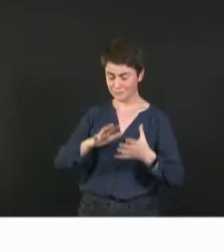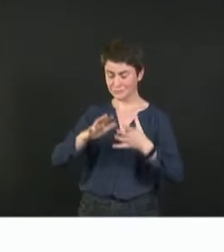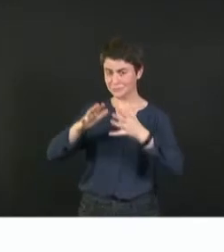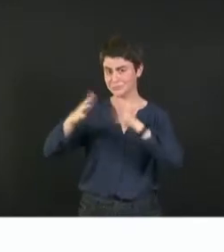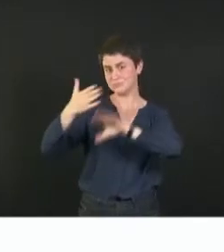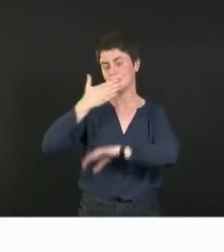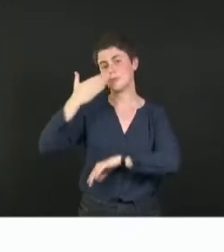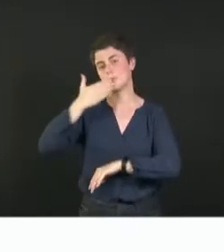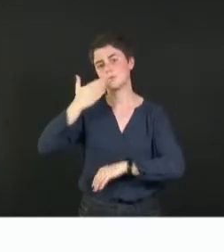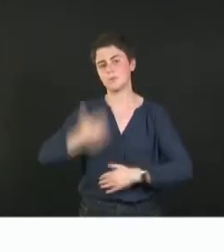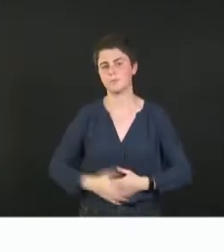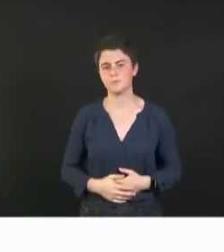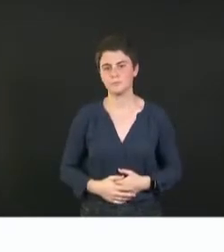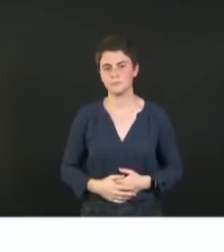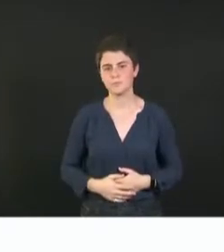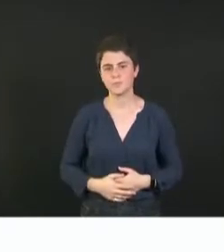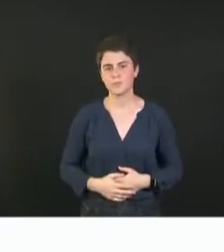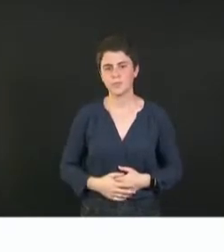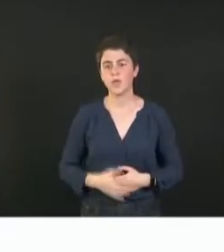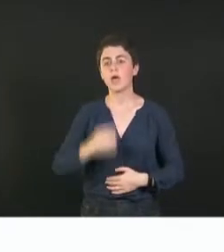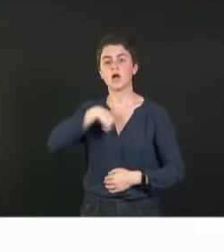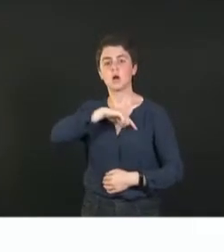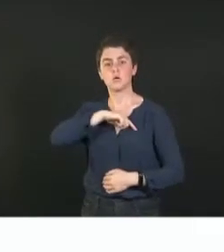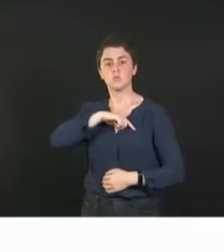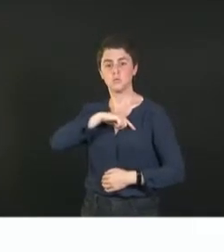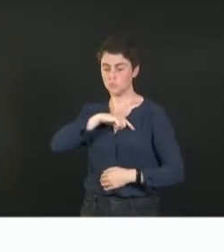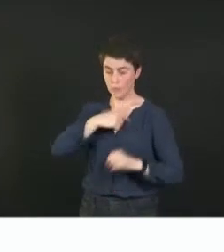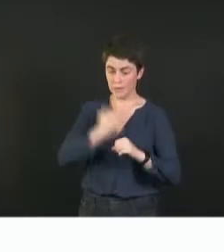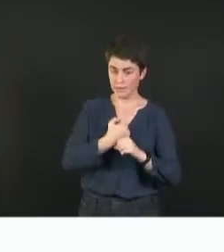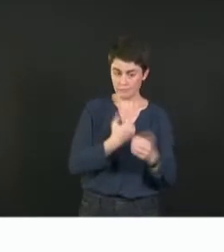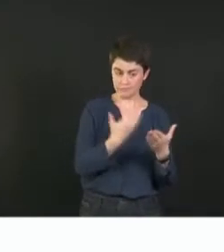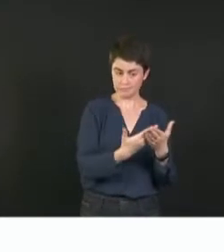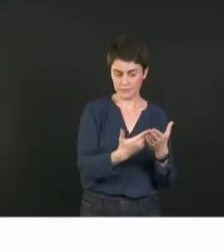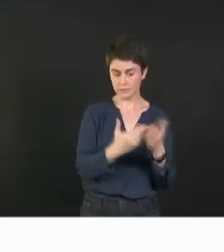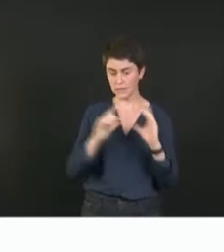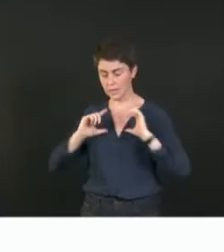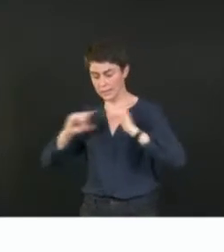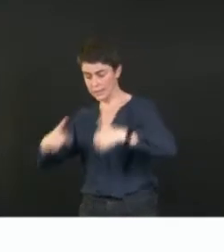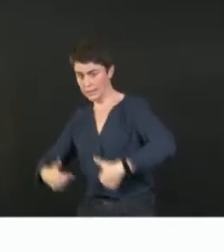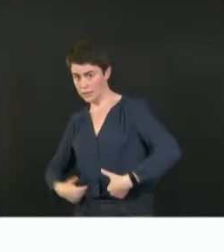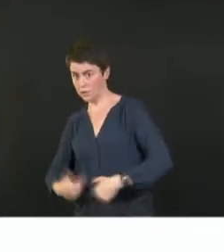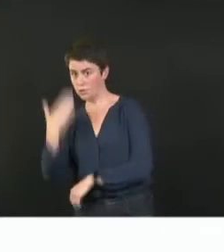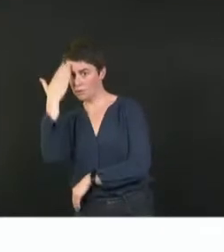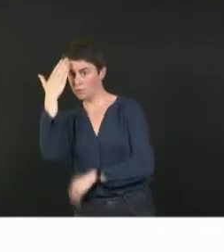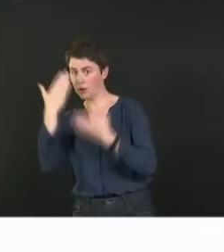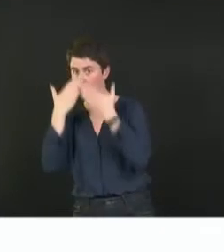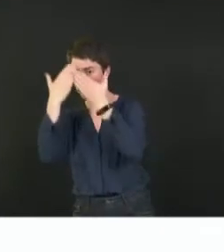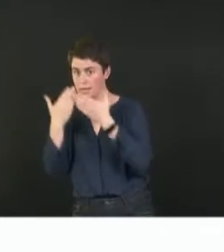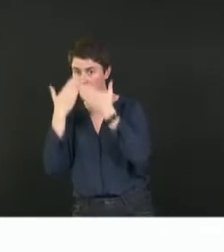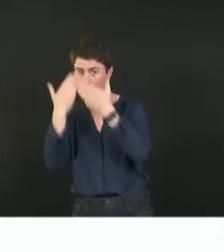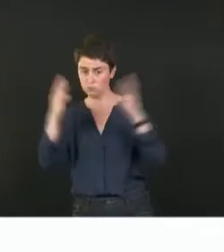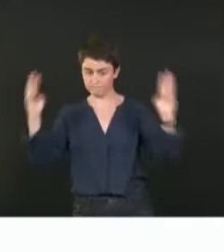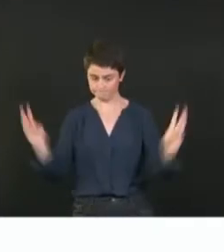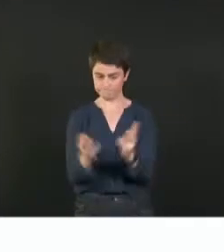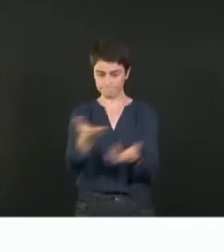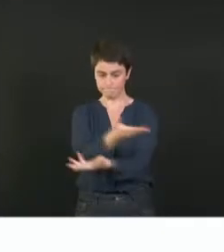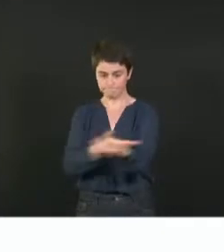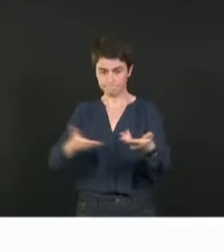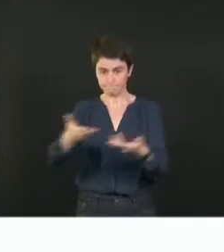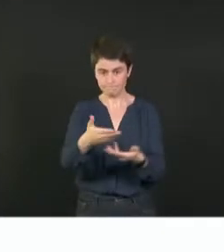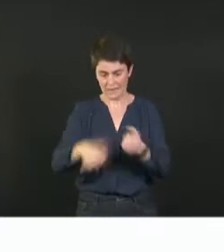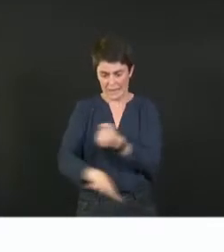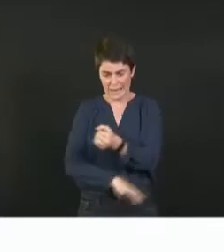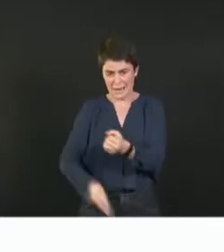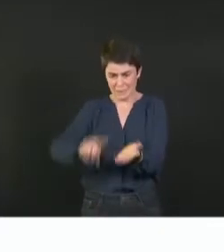donc, nous, on sait ce qu'on a fait avec l'école, et les étudiants, c'est ce qu'ils ont fait aussi. Donc, ils n'avaient aucun budget pour pouvoir mettre en place